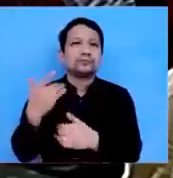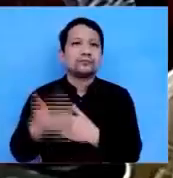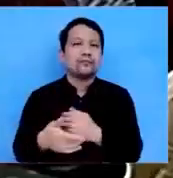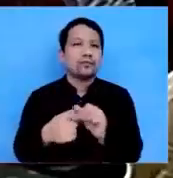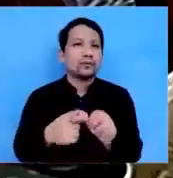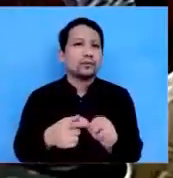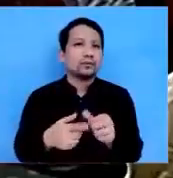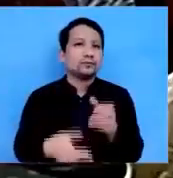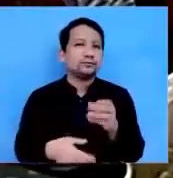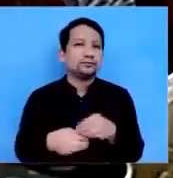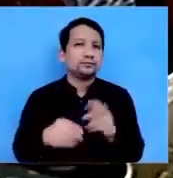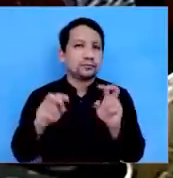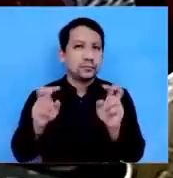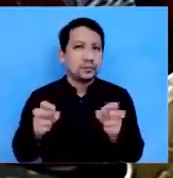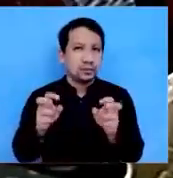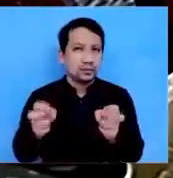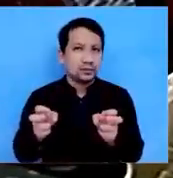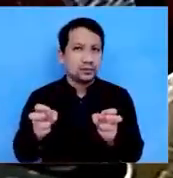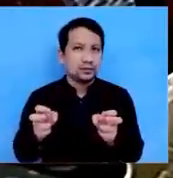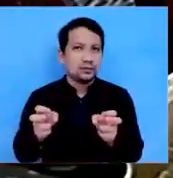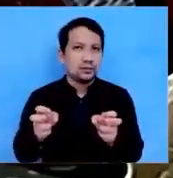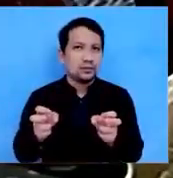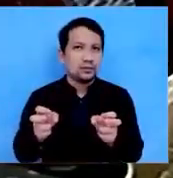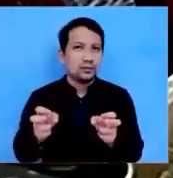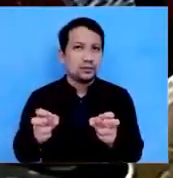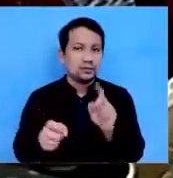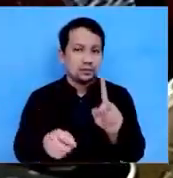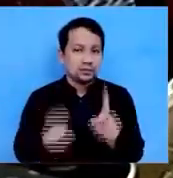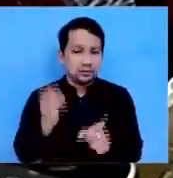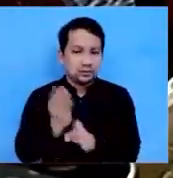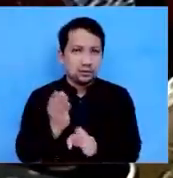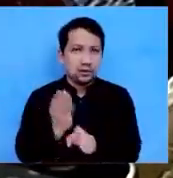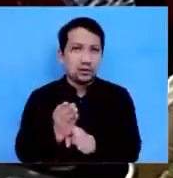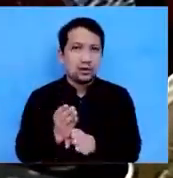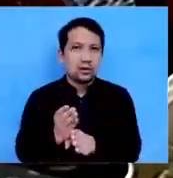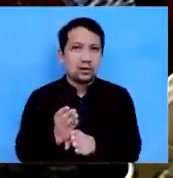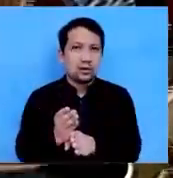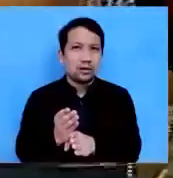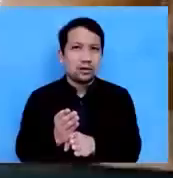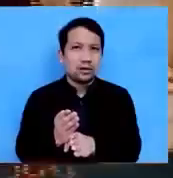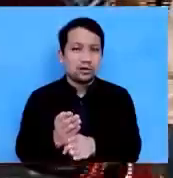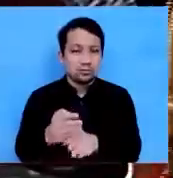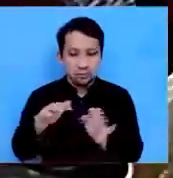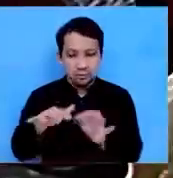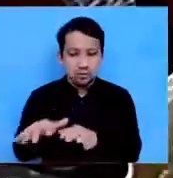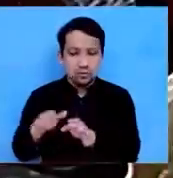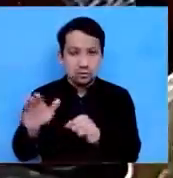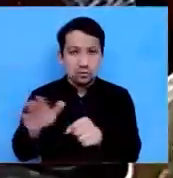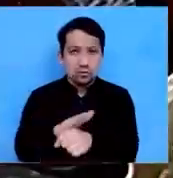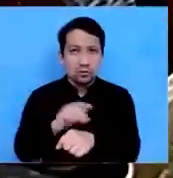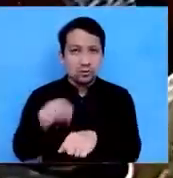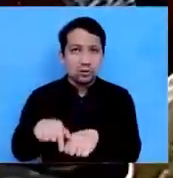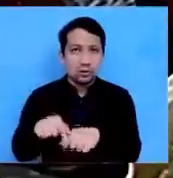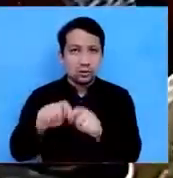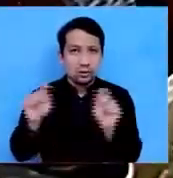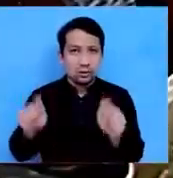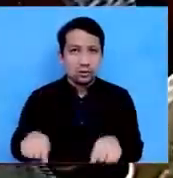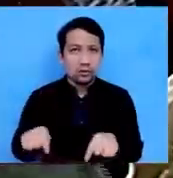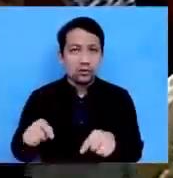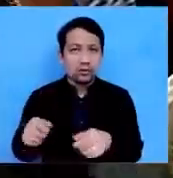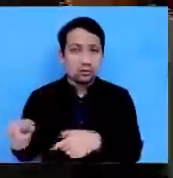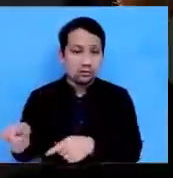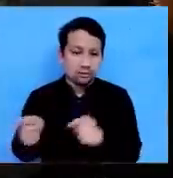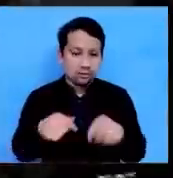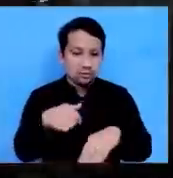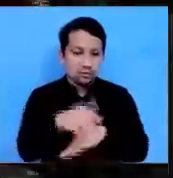silang tinatawag na isa pang bus na parang kapag crowded daw na dito sa terminal, agad silang magpapakuha